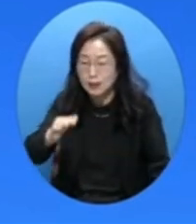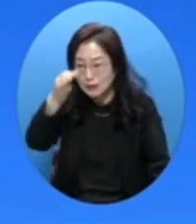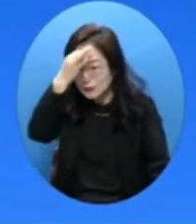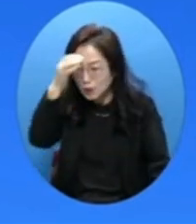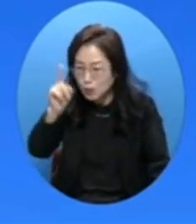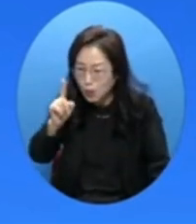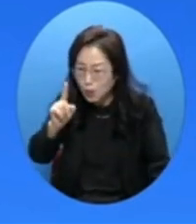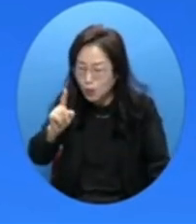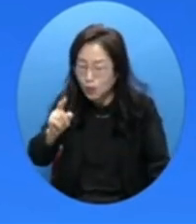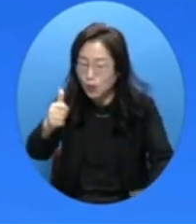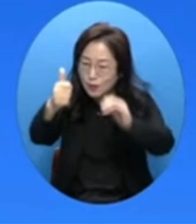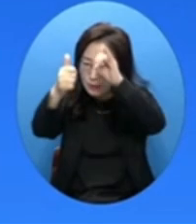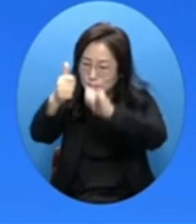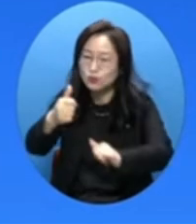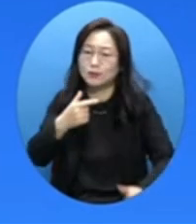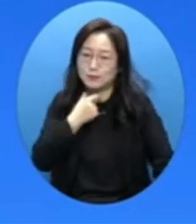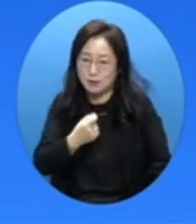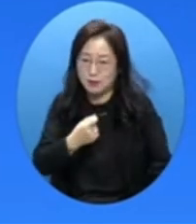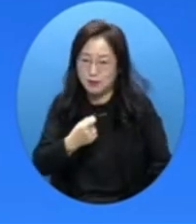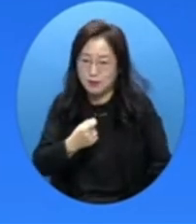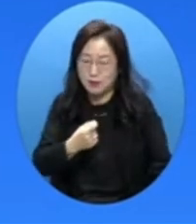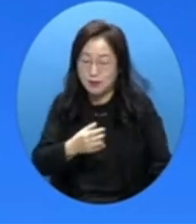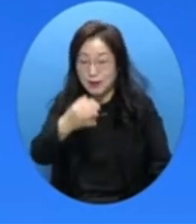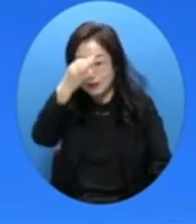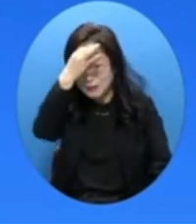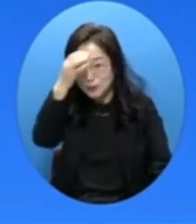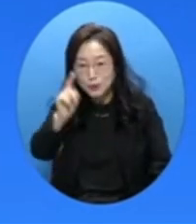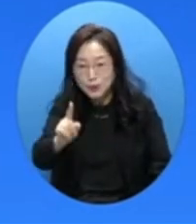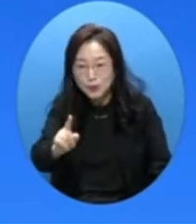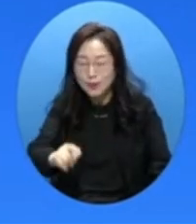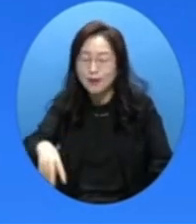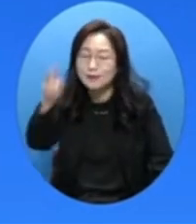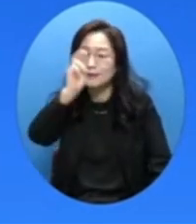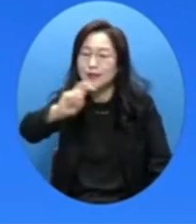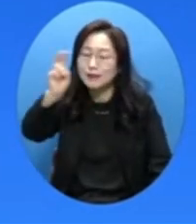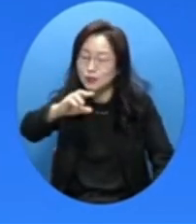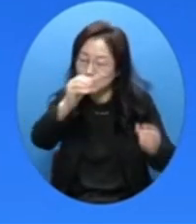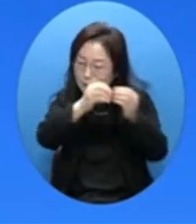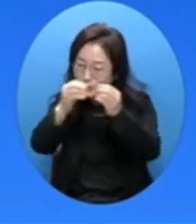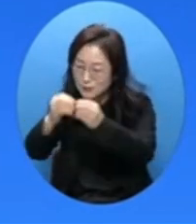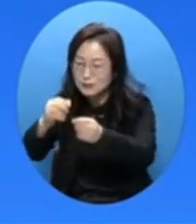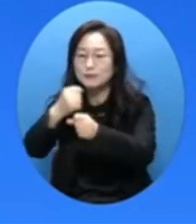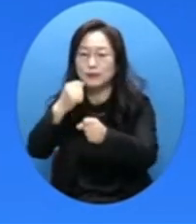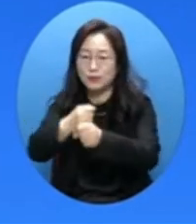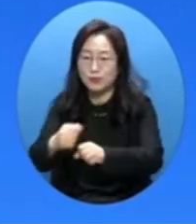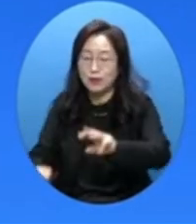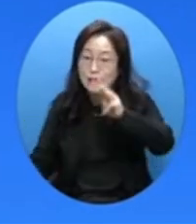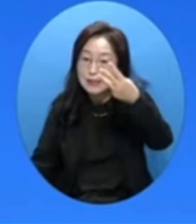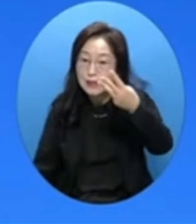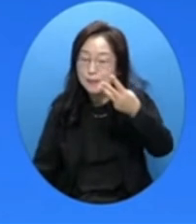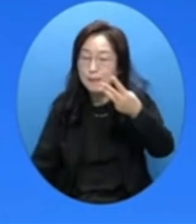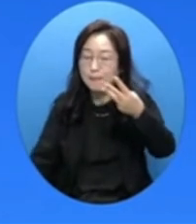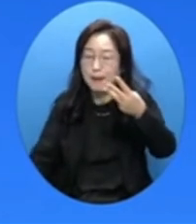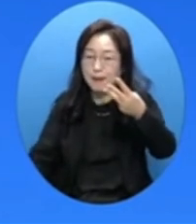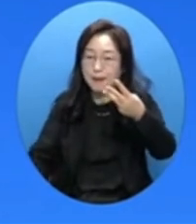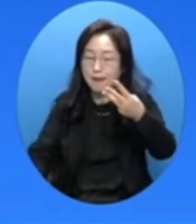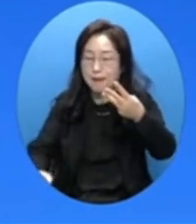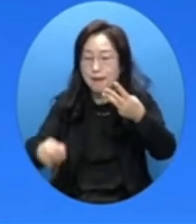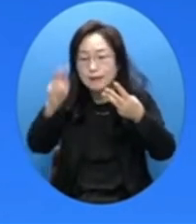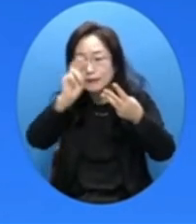그래서 그분의 주신 재능으로 찬송가를 쓰기 시작했는데 무려 찬송가 300편이나 되는